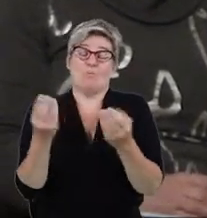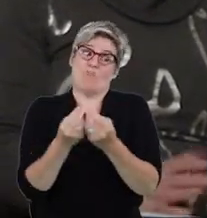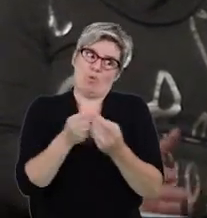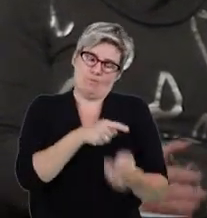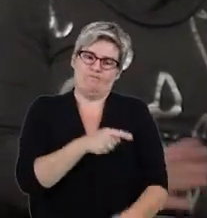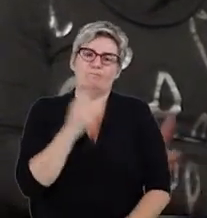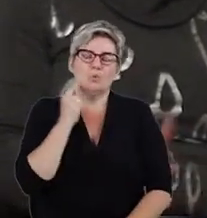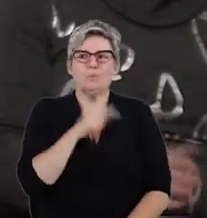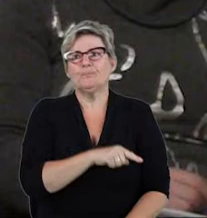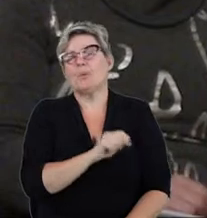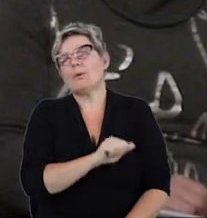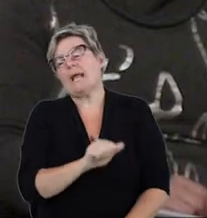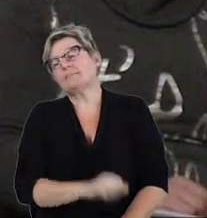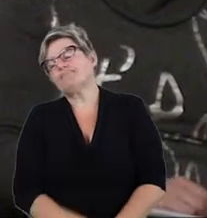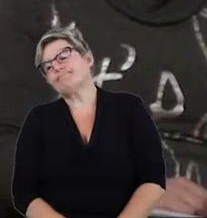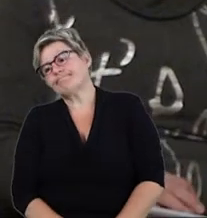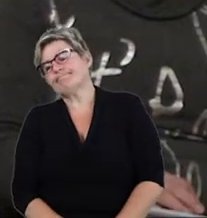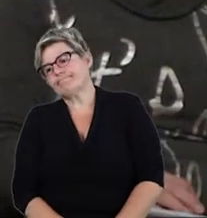nouveau.